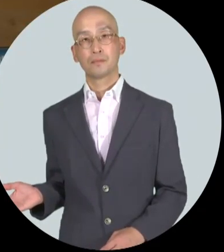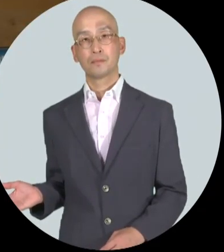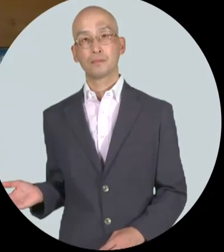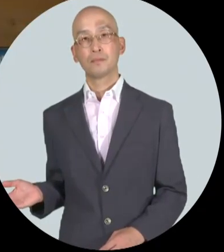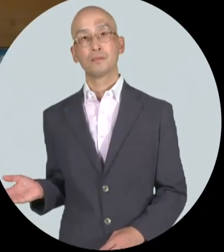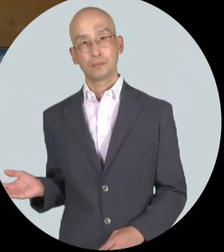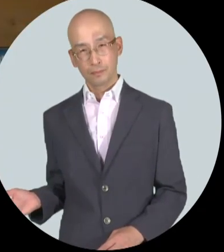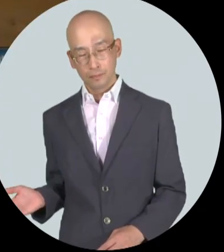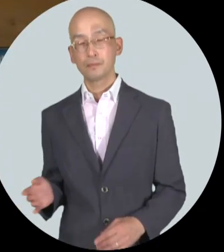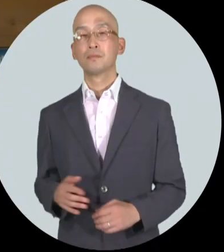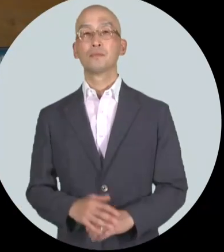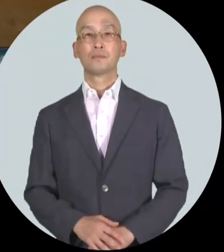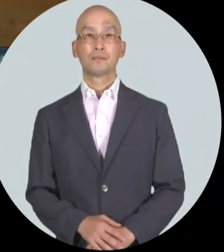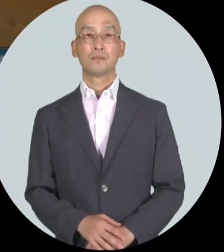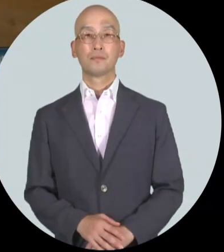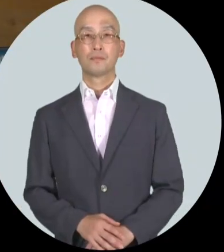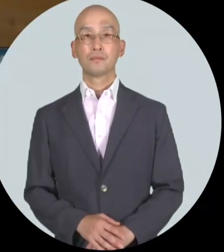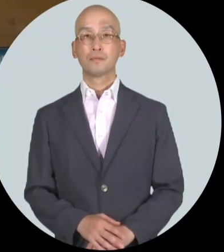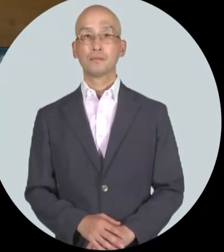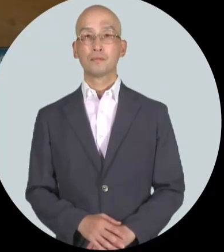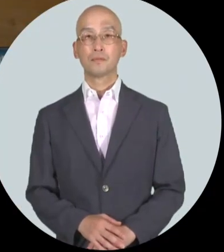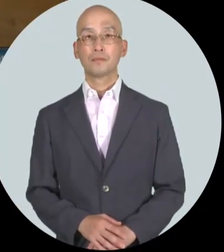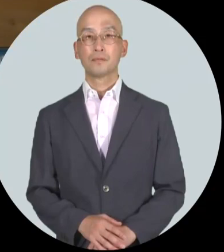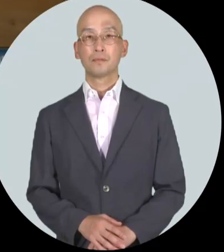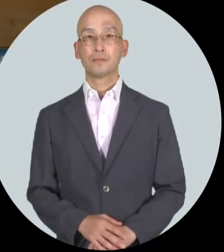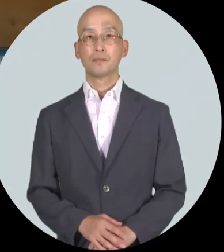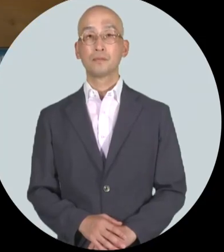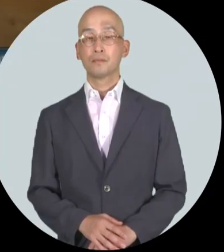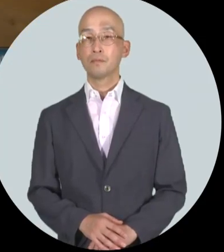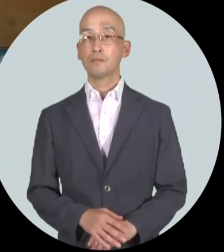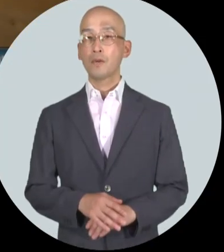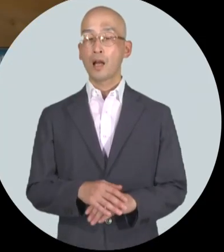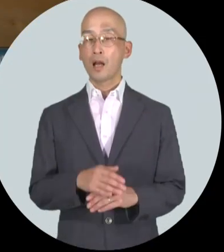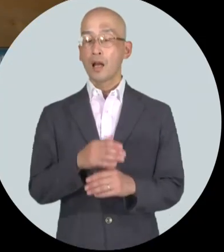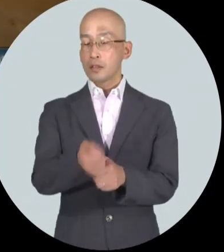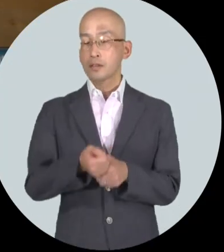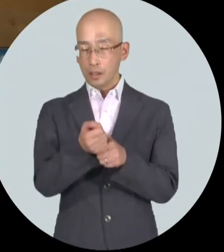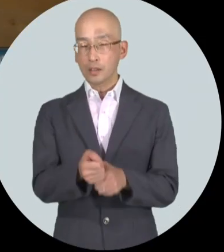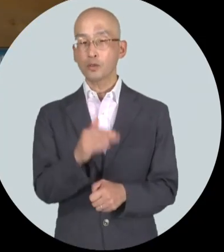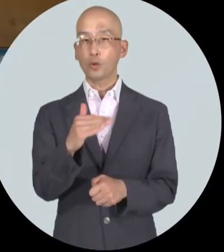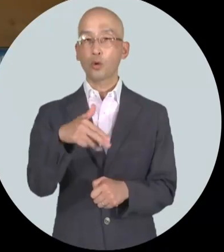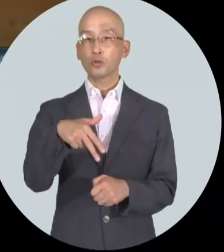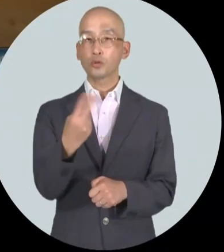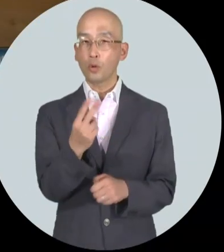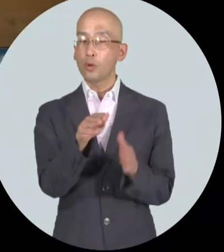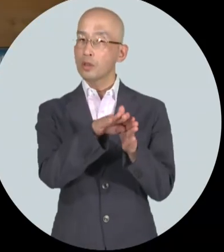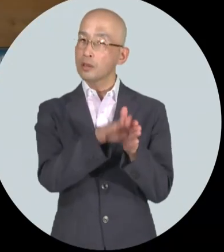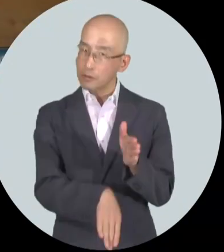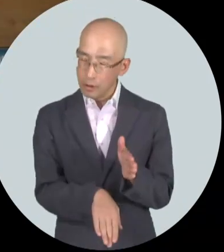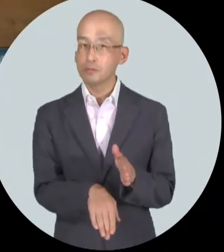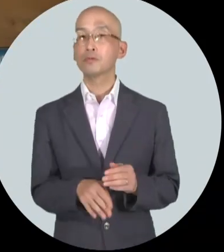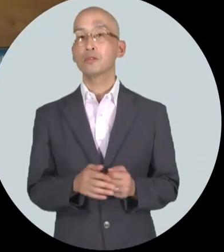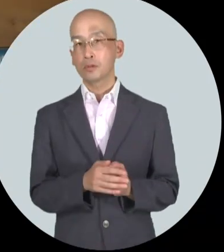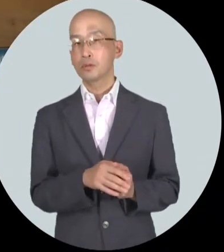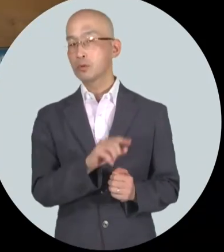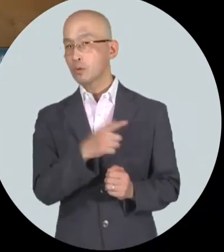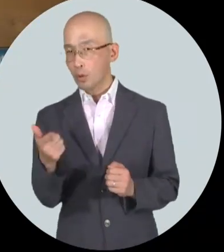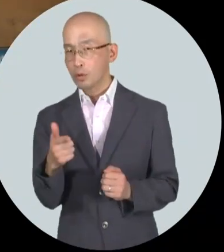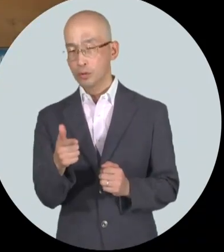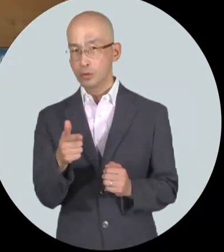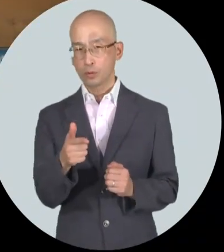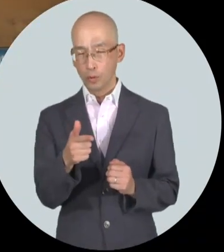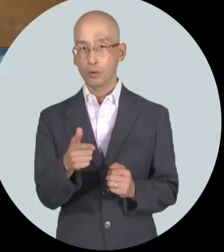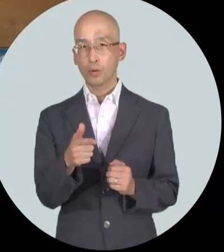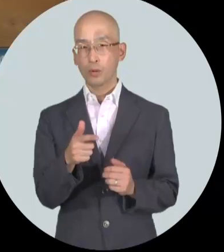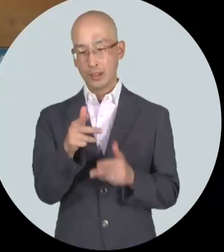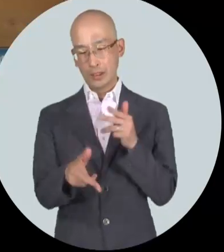経営改善支援事業費ということで、これは生産コストの削減とか高付加化につながるような省エネ機器の導